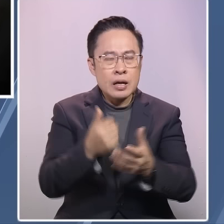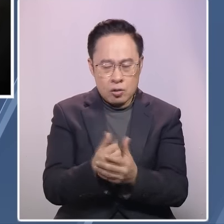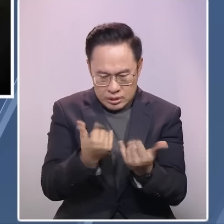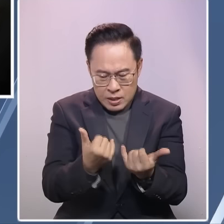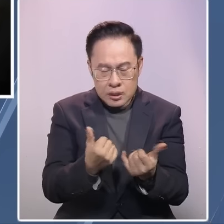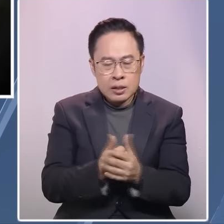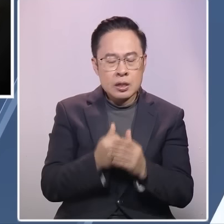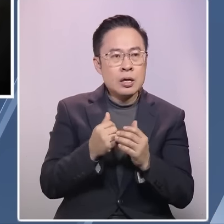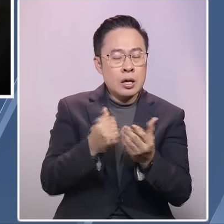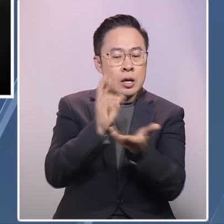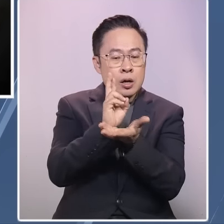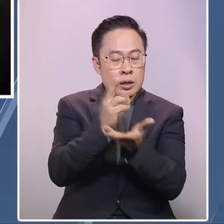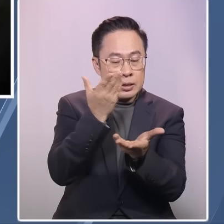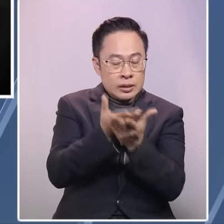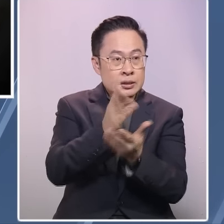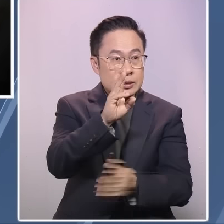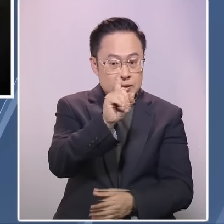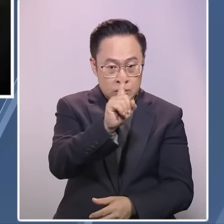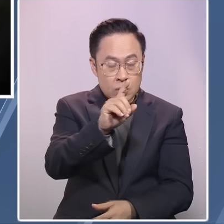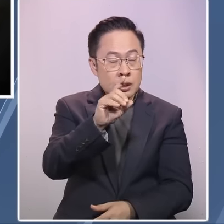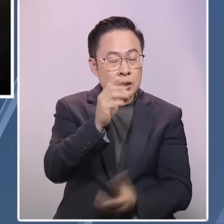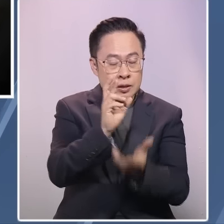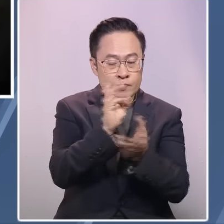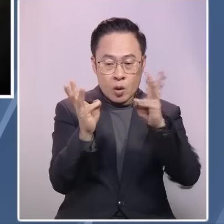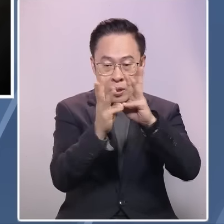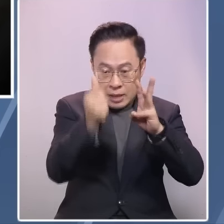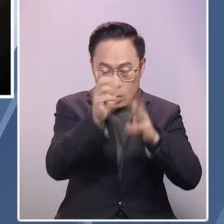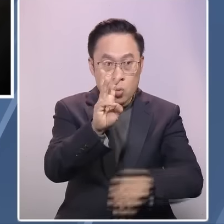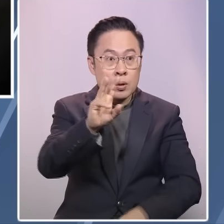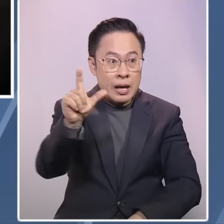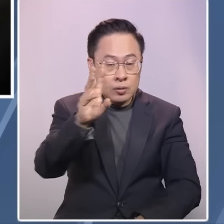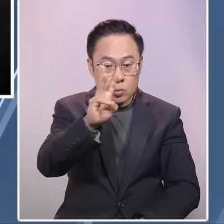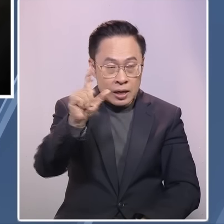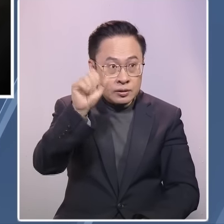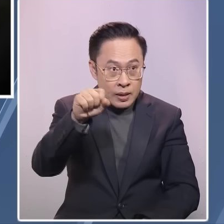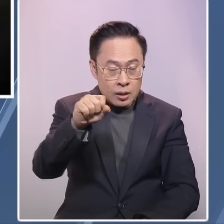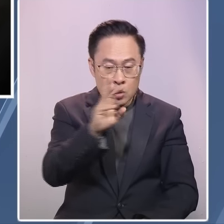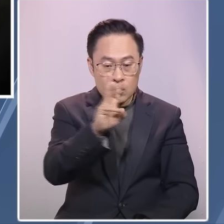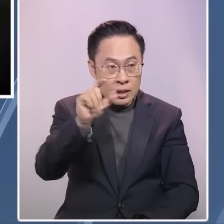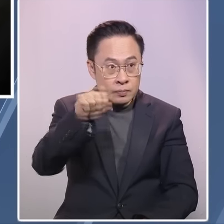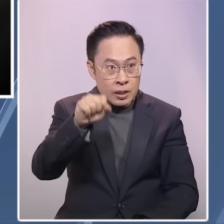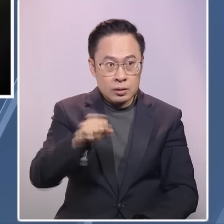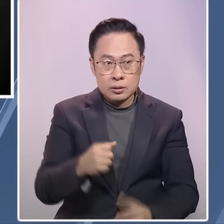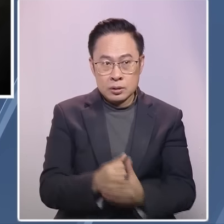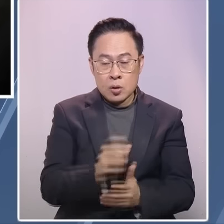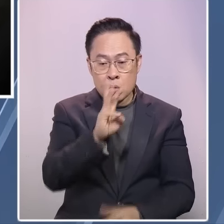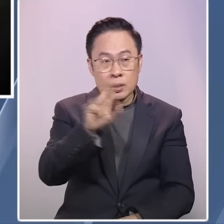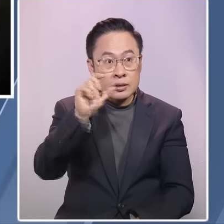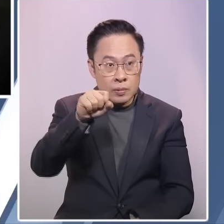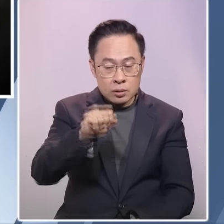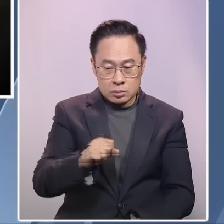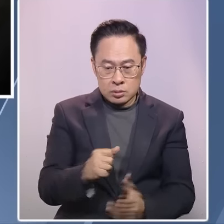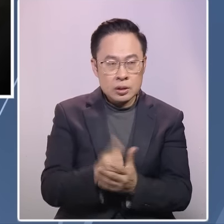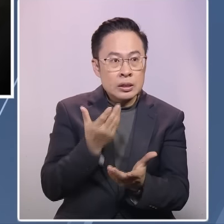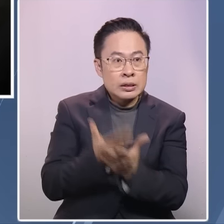ไหร่รางวัลที่ 1เท่าไหร่หน่อยแน่ 6ล้าน 6ล้านเดี๋ยวเดี๋ยวหนูขายให้คุณยาย 2ล้านบาทหะแต่กลุ่มผู้ก่อเหตุบอกว่า